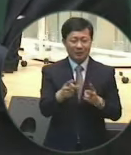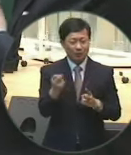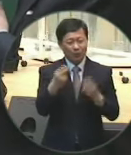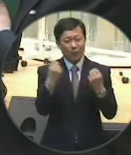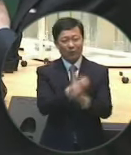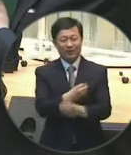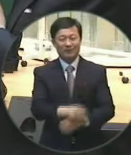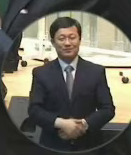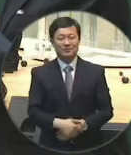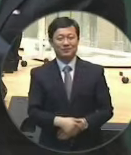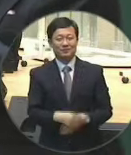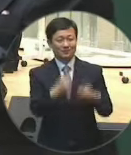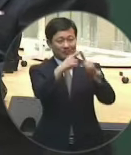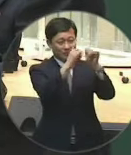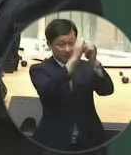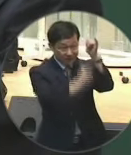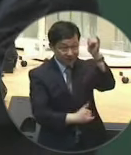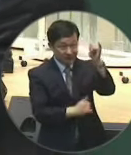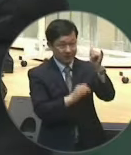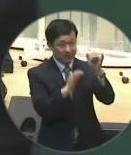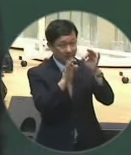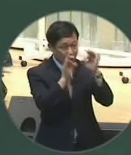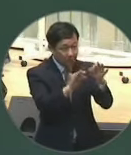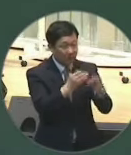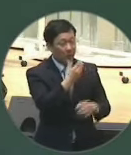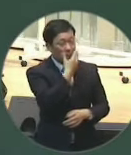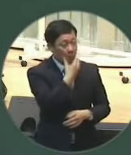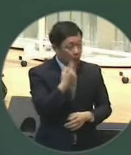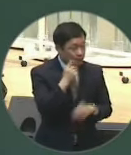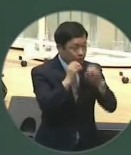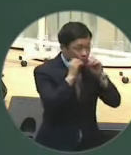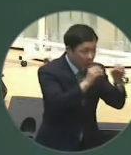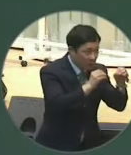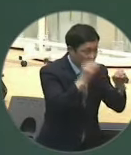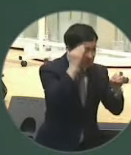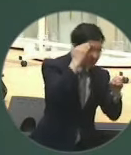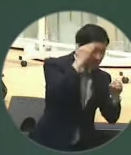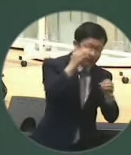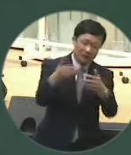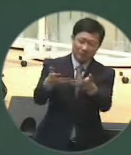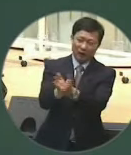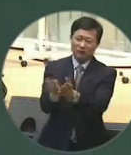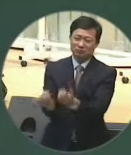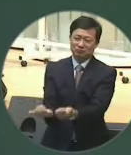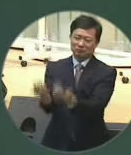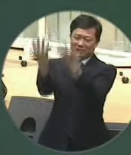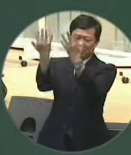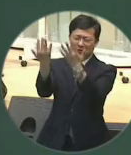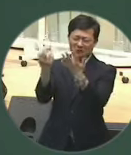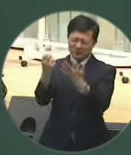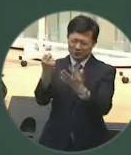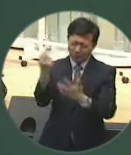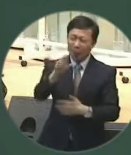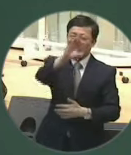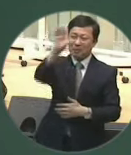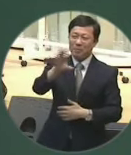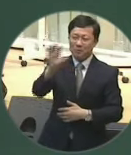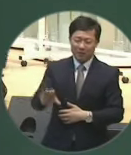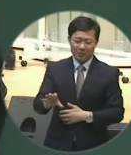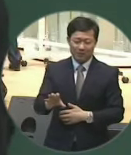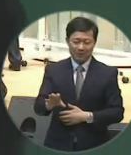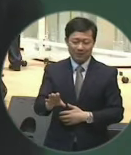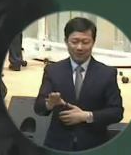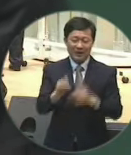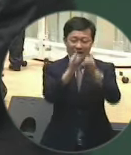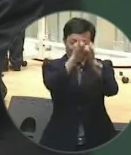that. 역사적으로 계속 복음을 막는 일이 일어나지 않았느냐? Throughout history, haven't there always